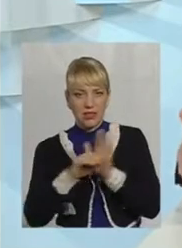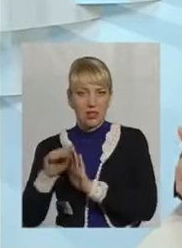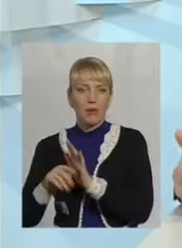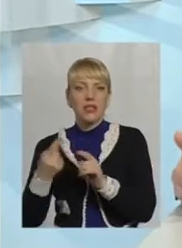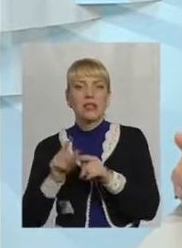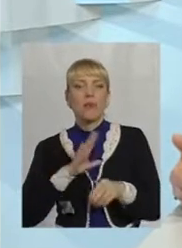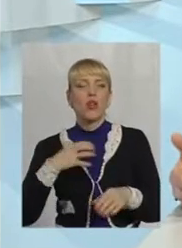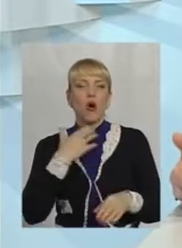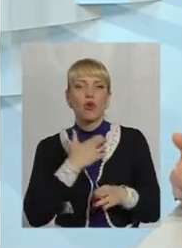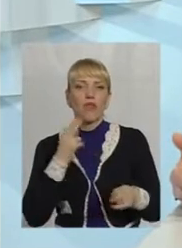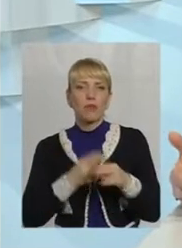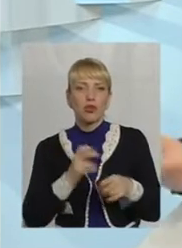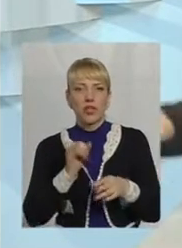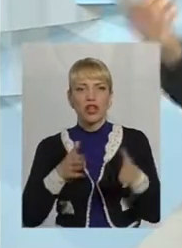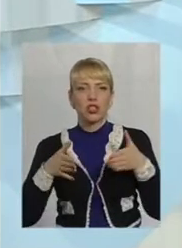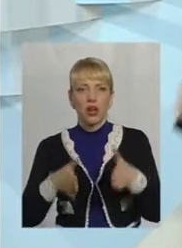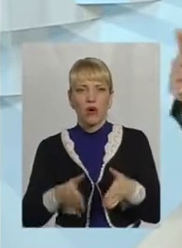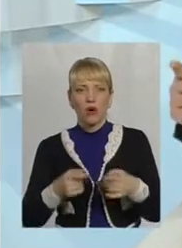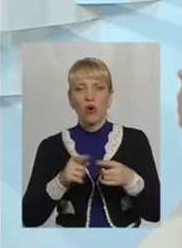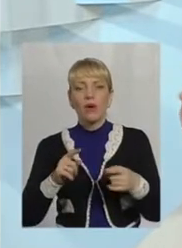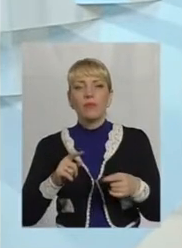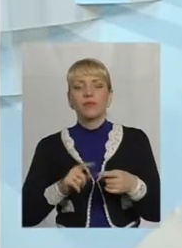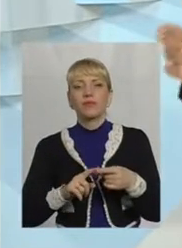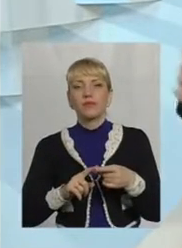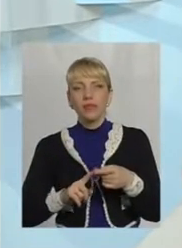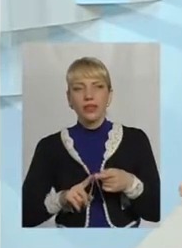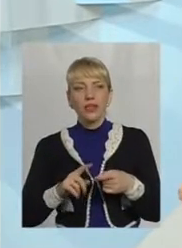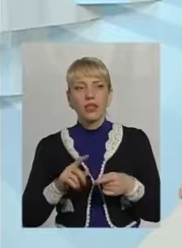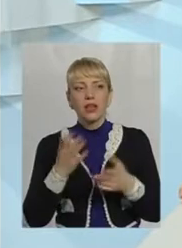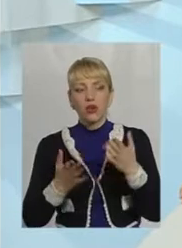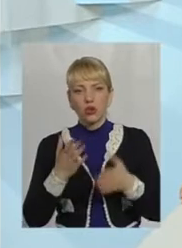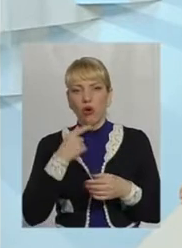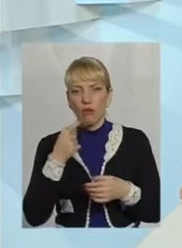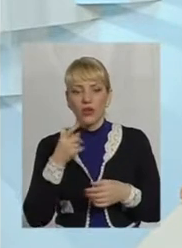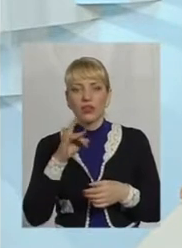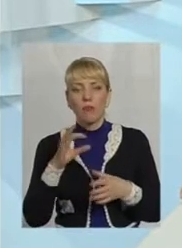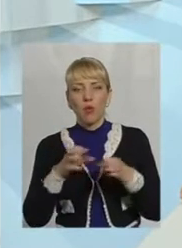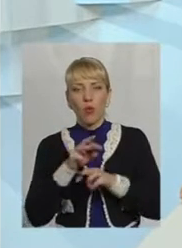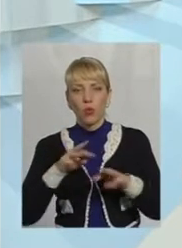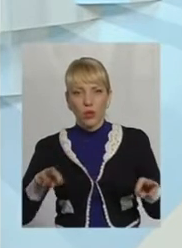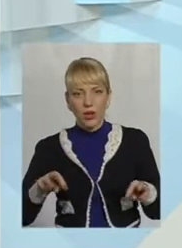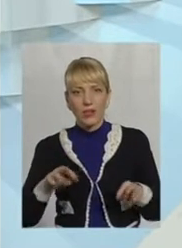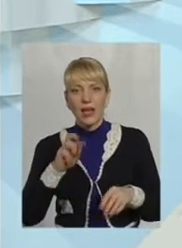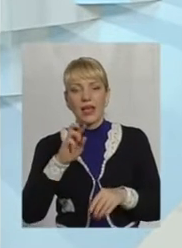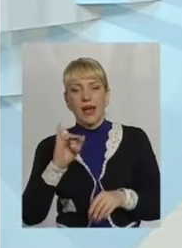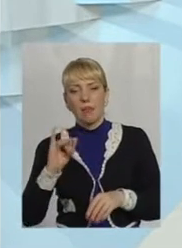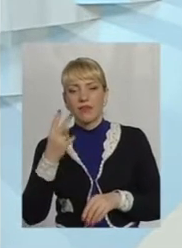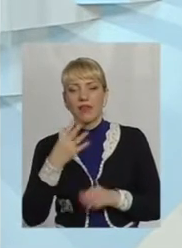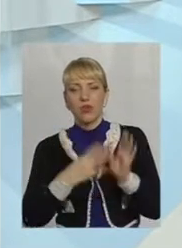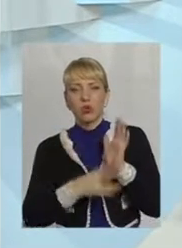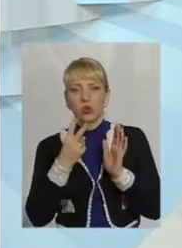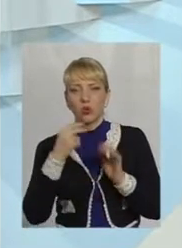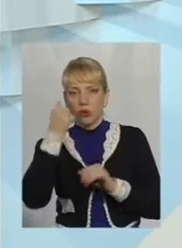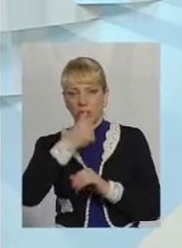формування стратегії ядерного роззброєння, виходячи з національного інтересу. Якщо говорити про уряд, то я в 92-му році